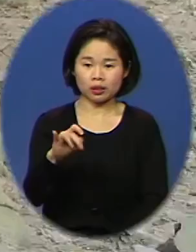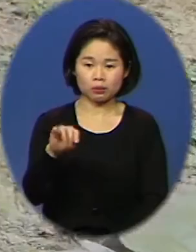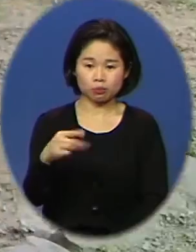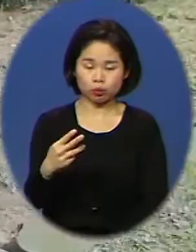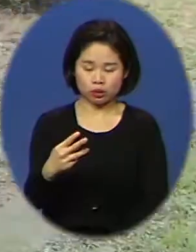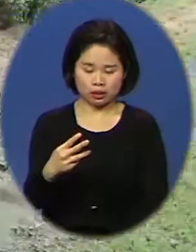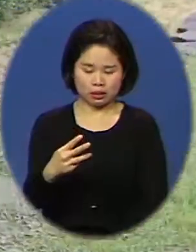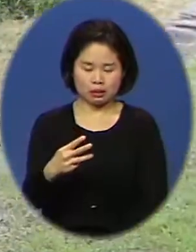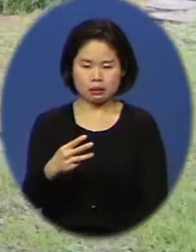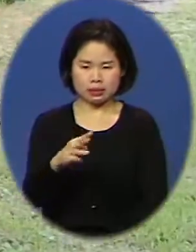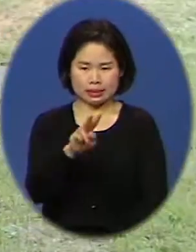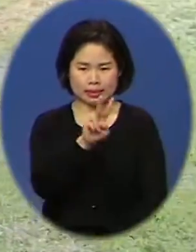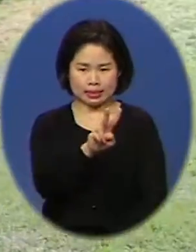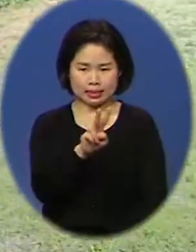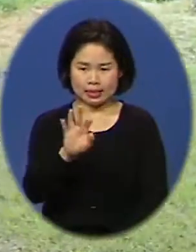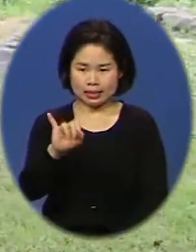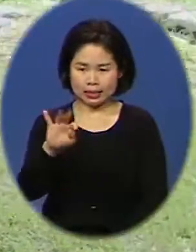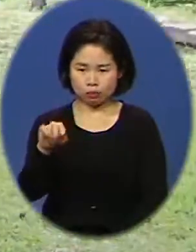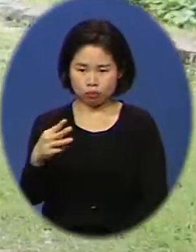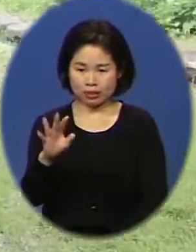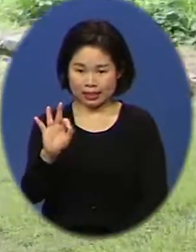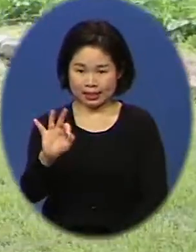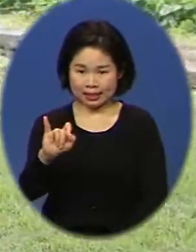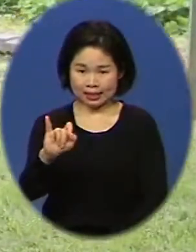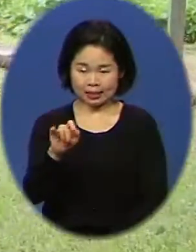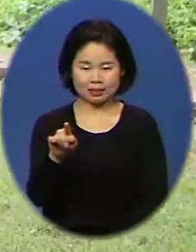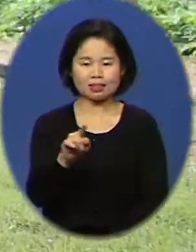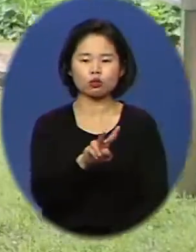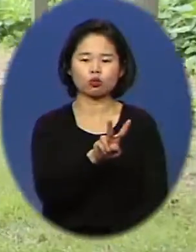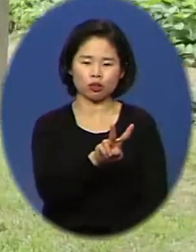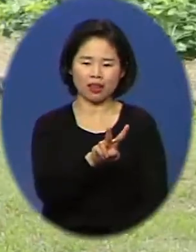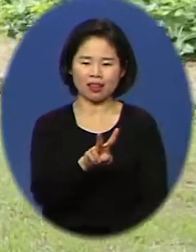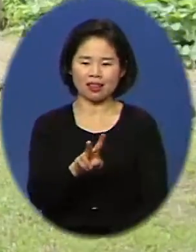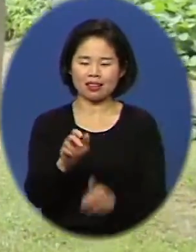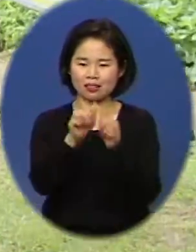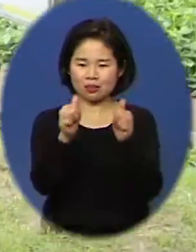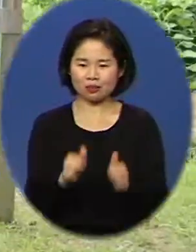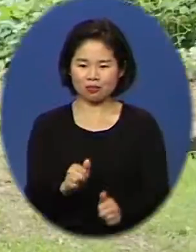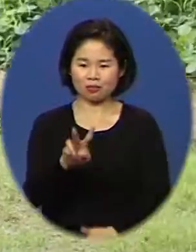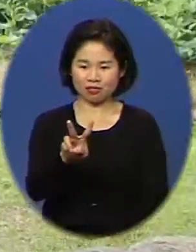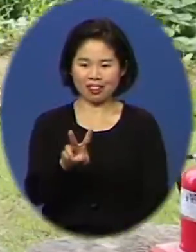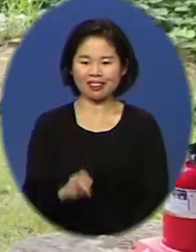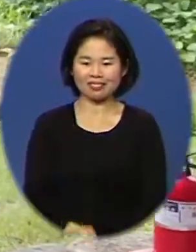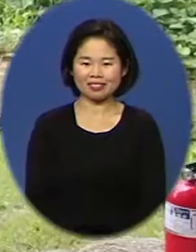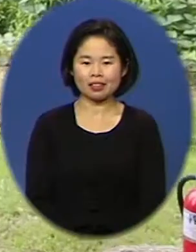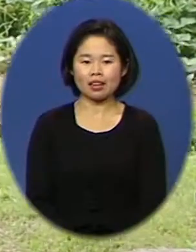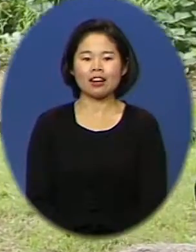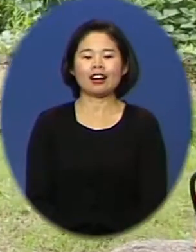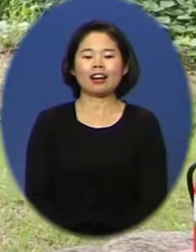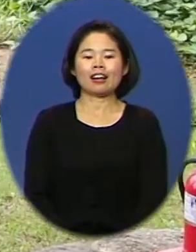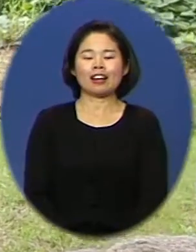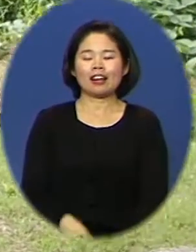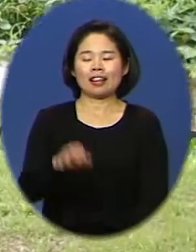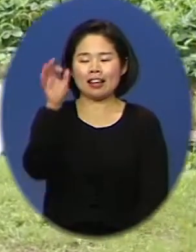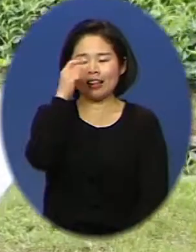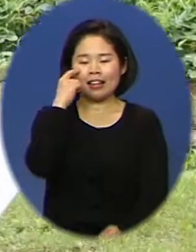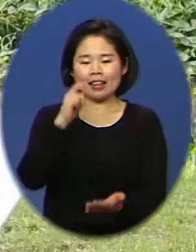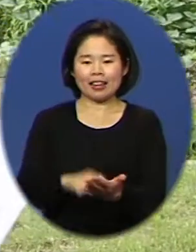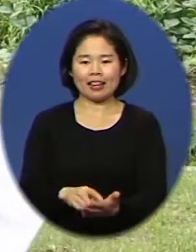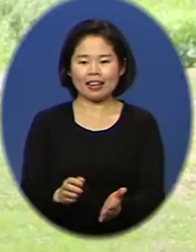있습니다. 아, 그러면 이제 찾았어. 여기까지 했어요. 찾았어.